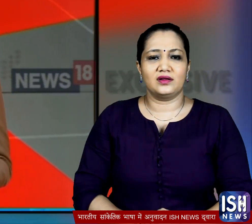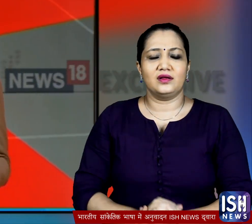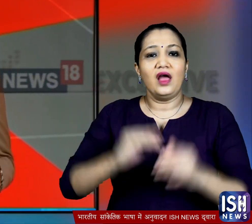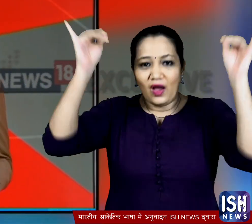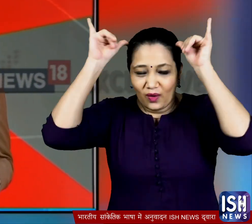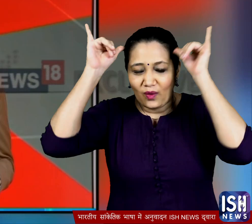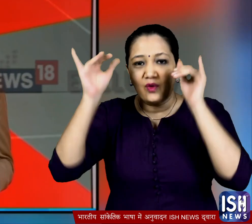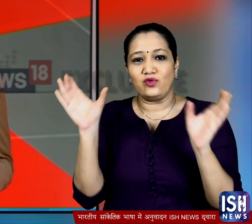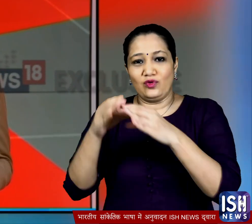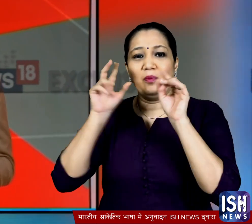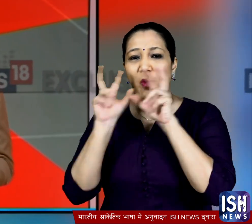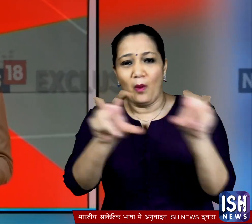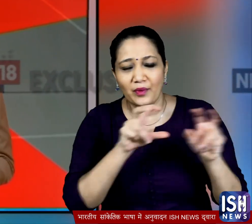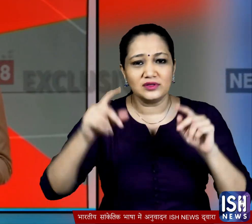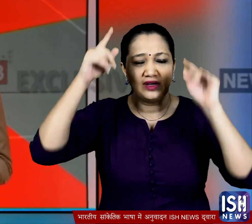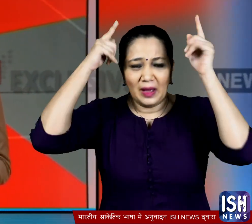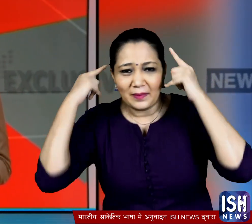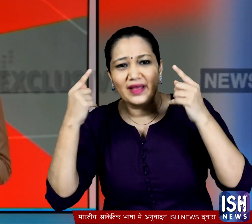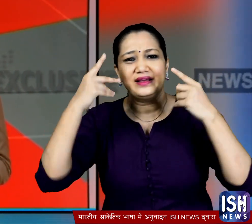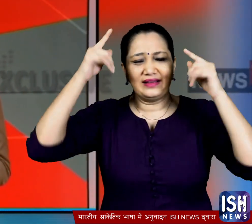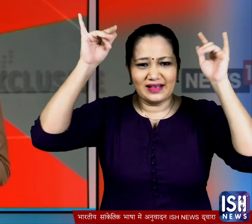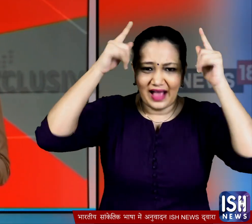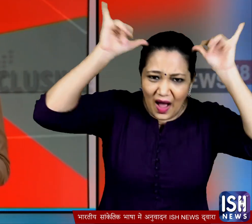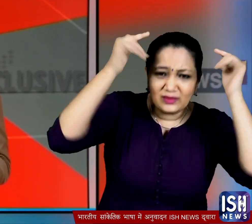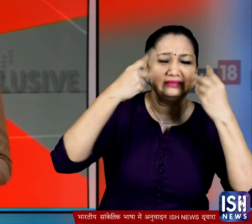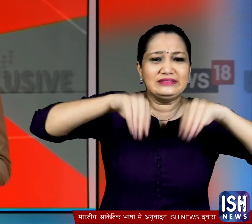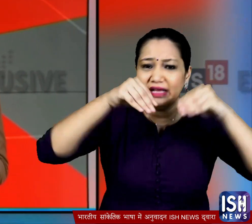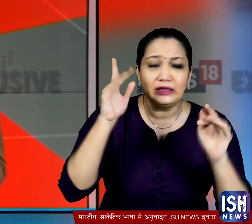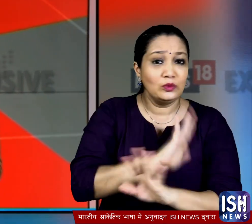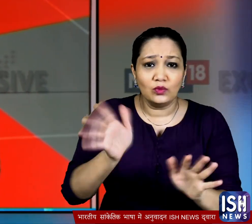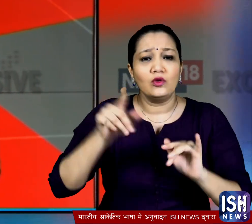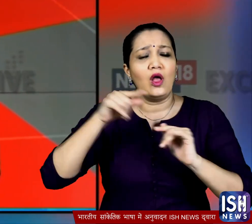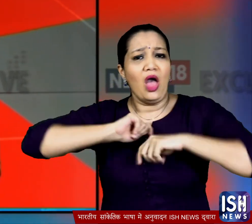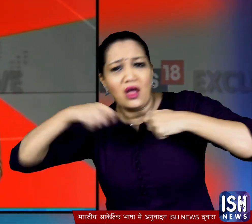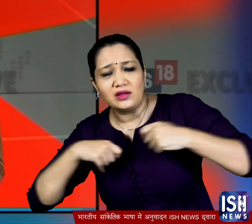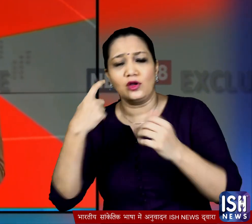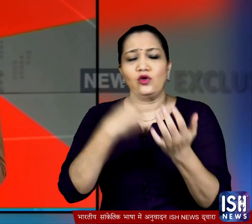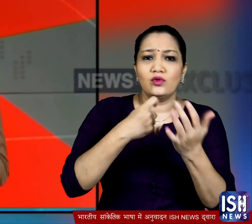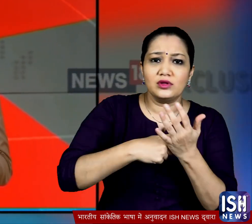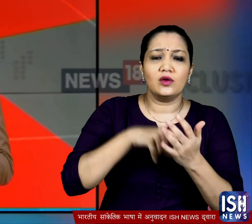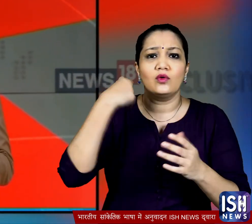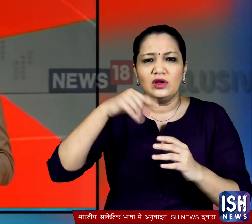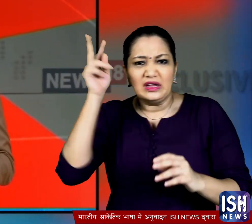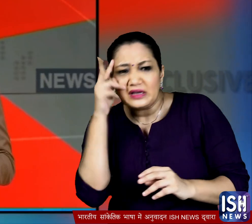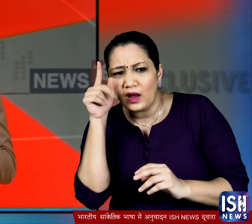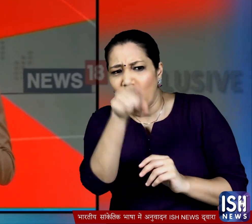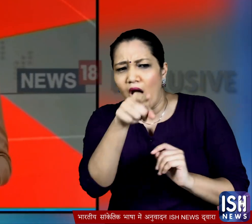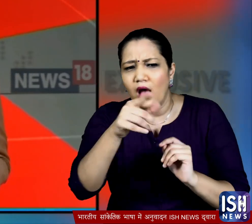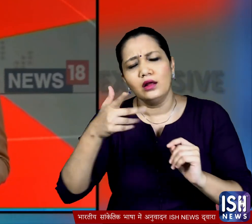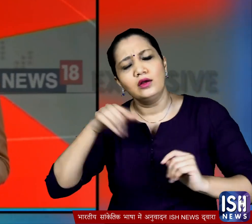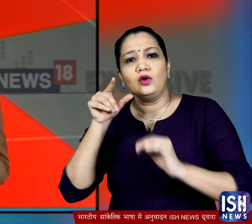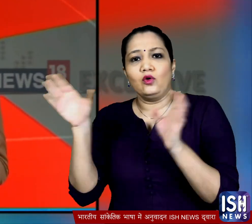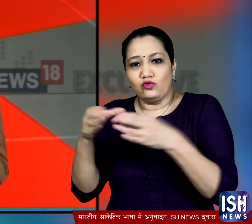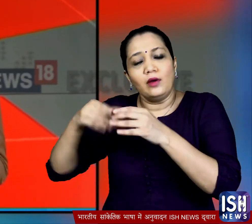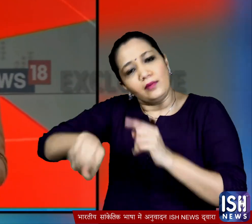में गोरक्षा दल के सदस्यों पर गाय बैल की तस्करी रोकने के नाम पर गुंडागर्दी के आरोप भी लगते रहे हैं। इसलिए रोहतक में गो तस्करी का शक होने पर